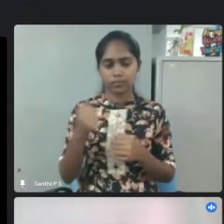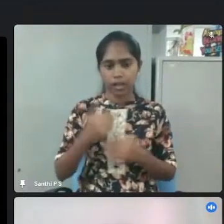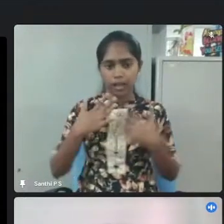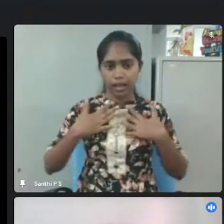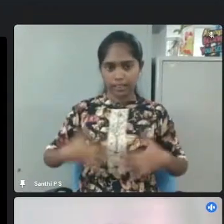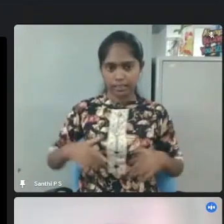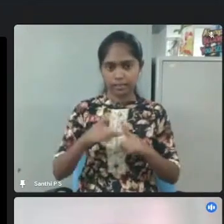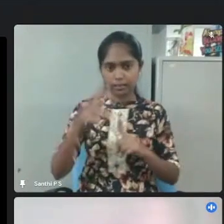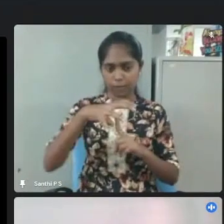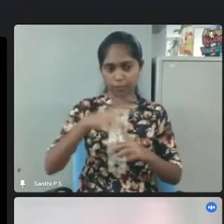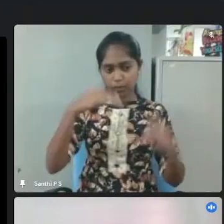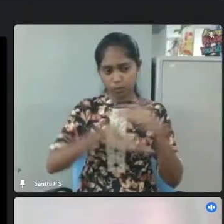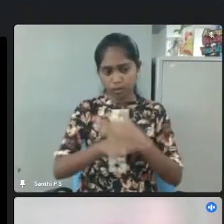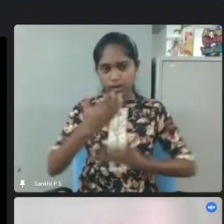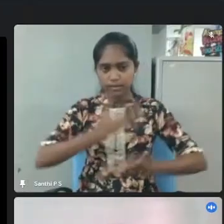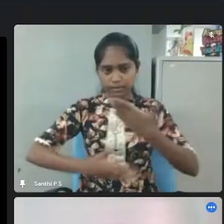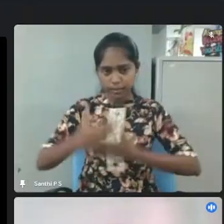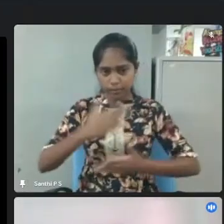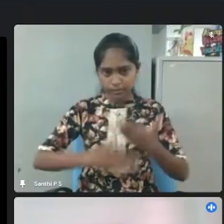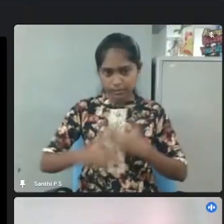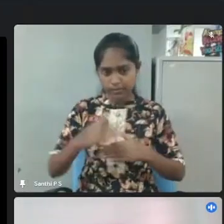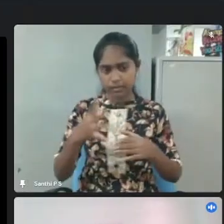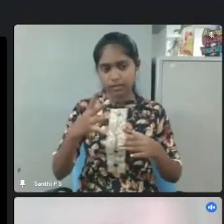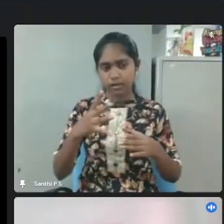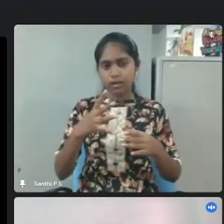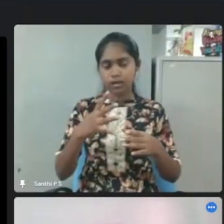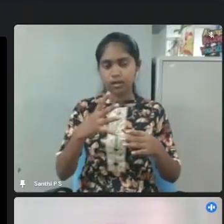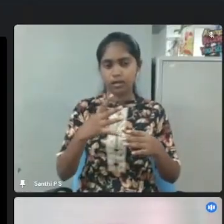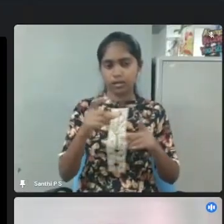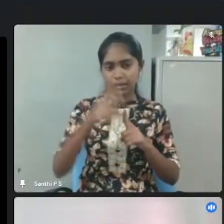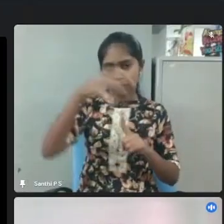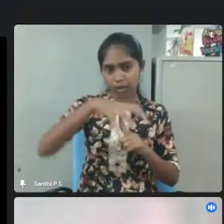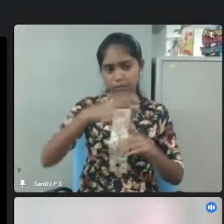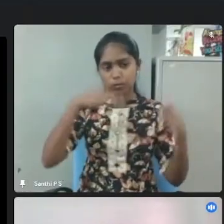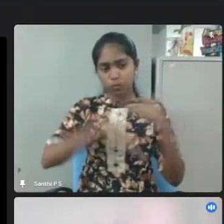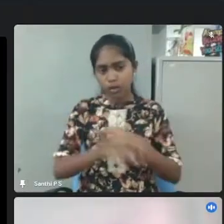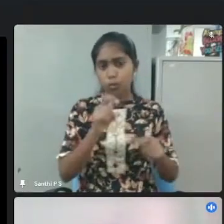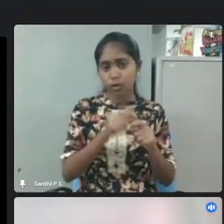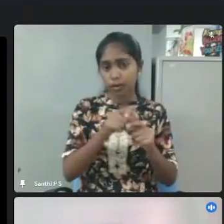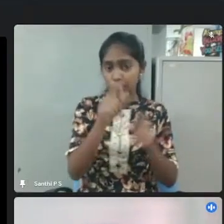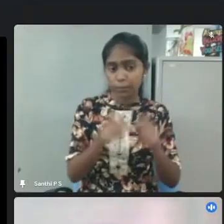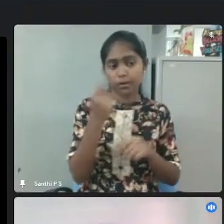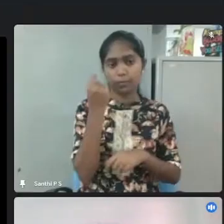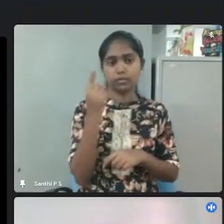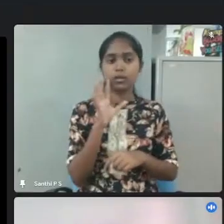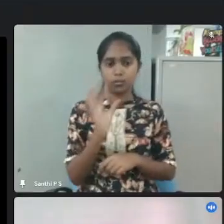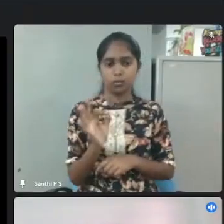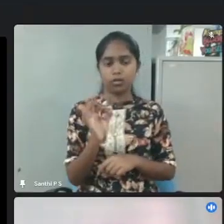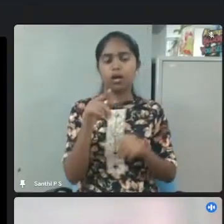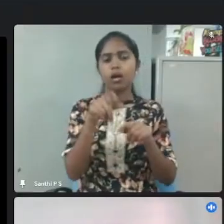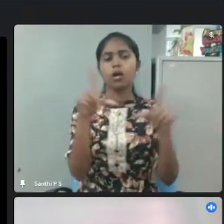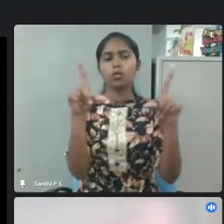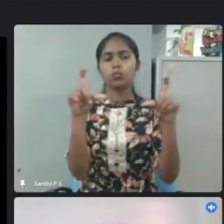പ്രവർത്തിക്കുന്നവരും ഡിസബിലിറ്റി മേഖലയിൽ പ്രവർത്തിക്കുന്നവരും ആണെന്ന് ഞാൻ വിശ്വസിക്കുന്നു. അതിന്റെ ഒരു ഗ്രാഫിക്കൽ പിക്ടോറിയൽ റെപ്രസെന്റേഷൻ ആണ് ഇത്.